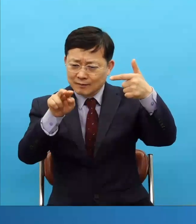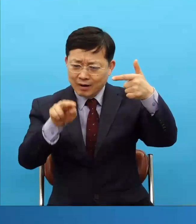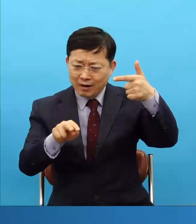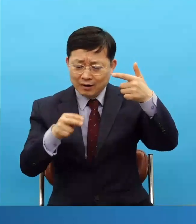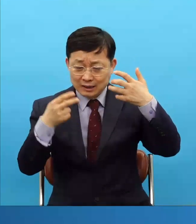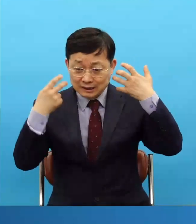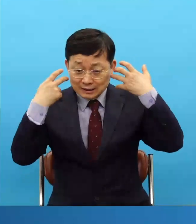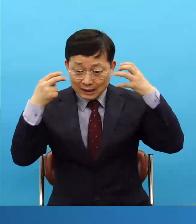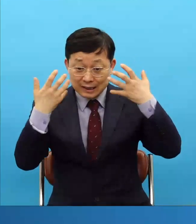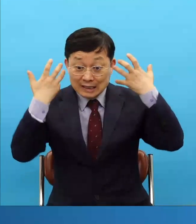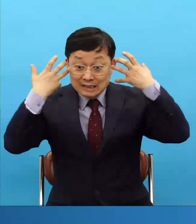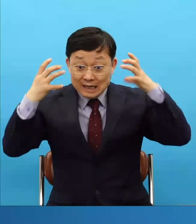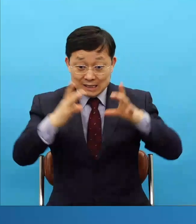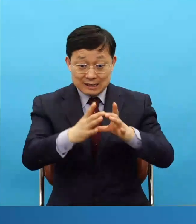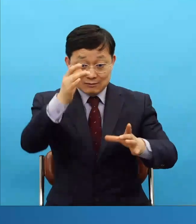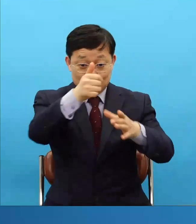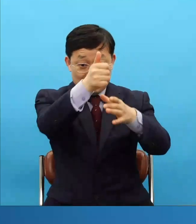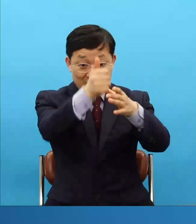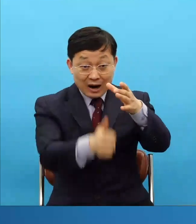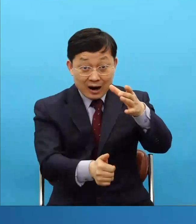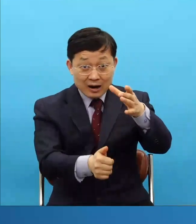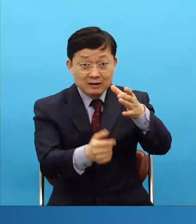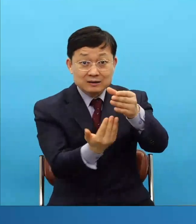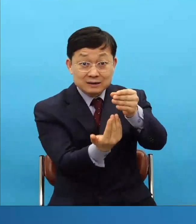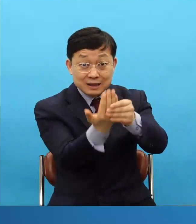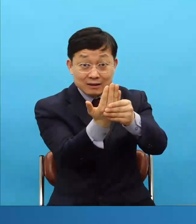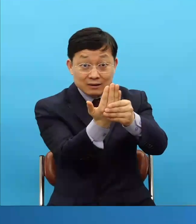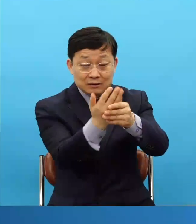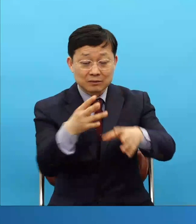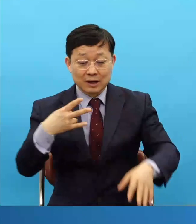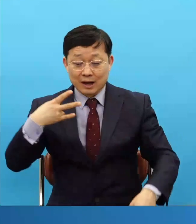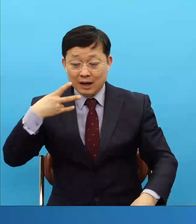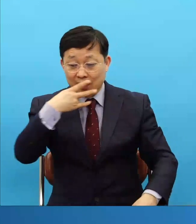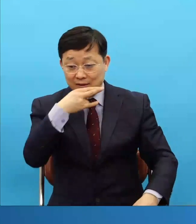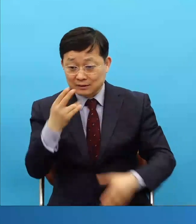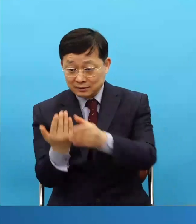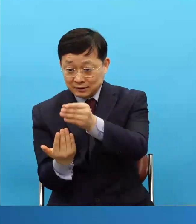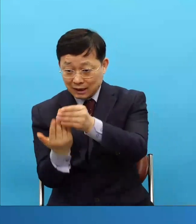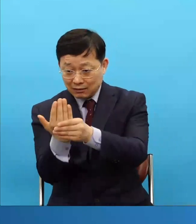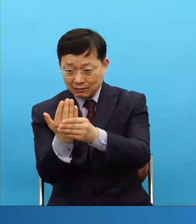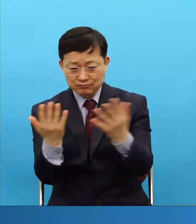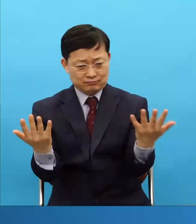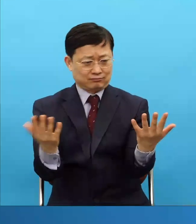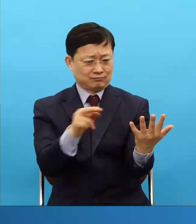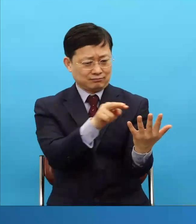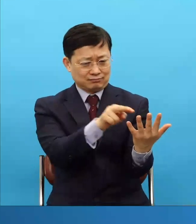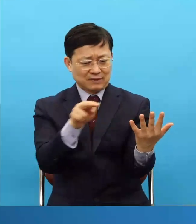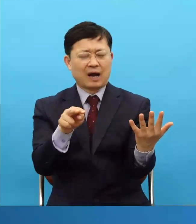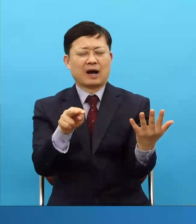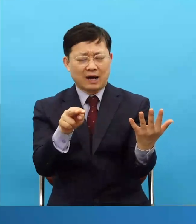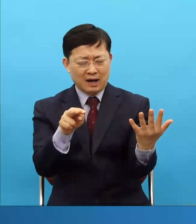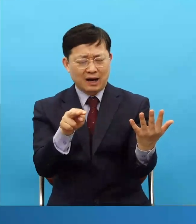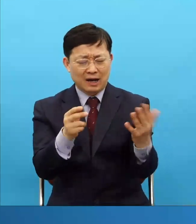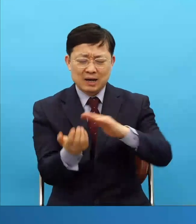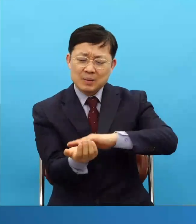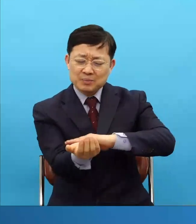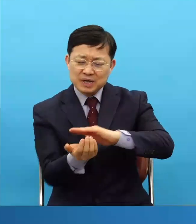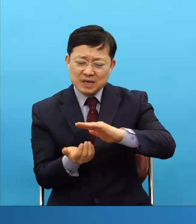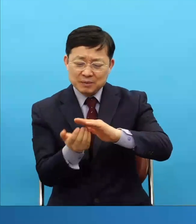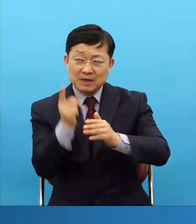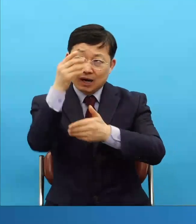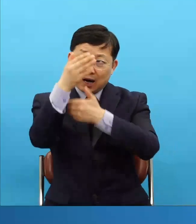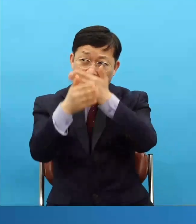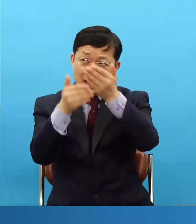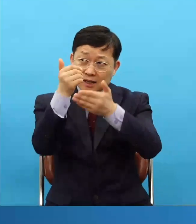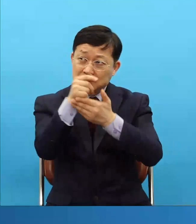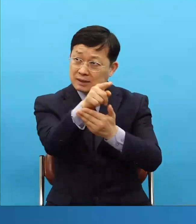Daniel 에스더 사건. and the incident with 요 Esther. 사람들이 공통점이 뭔가 하니까 이때를 위해서 하나님이 우리를 세웠다.